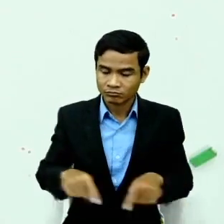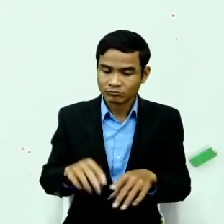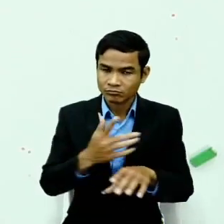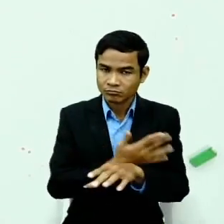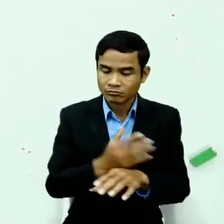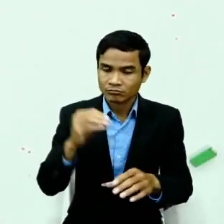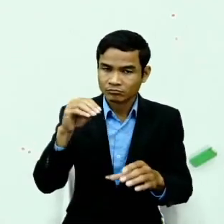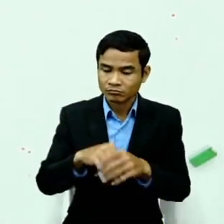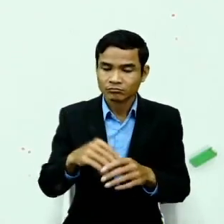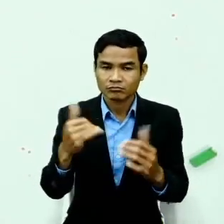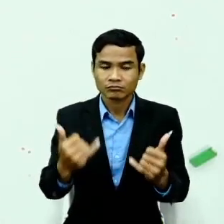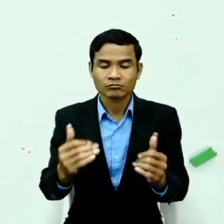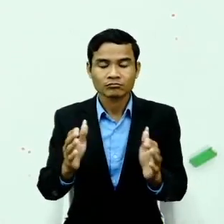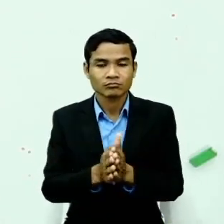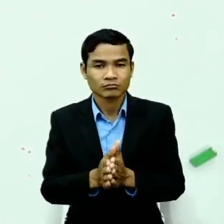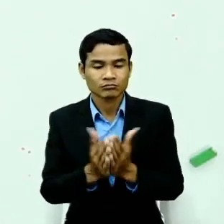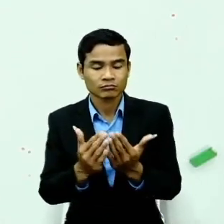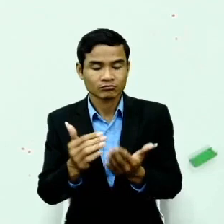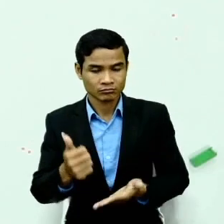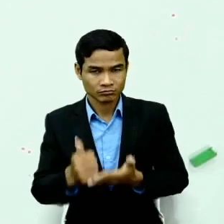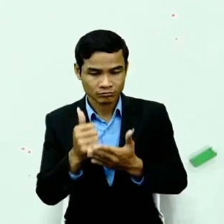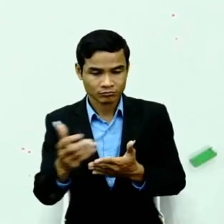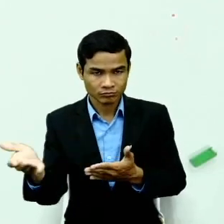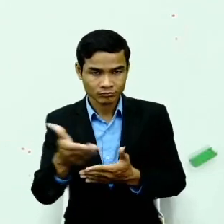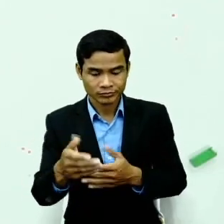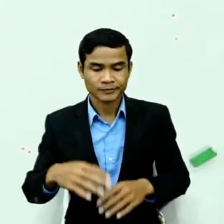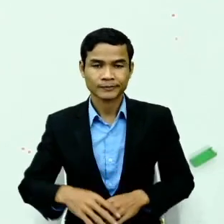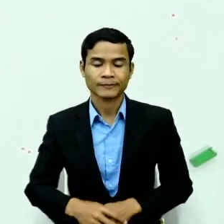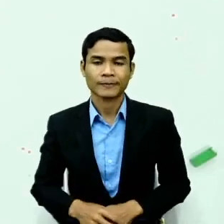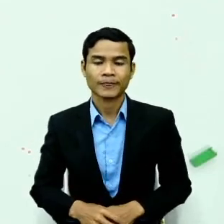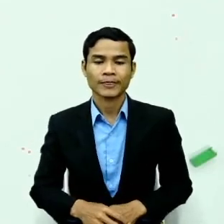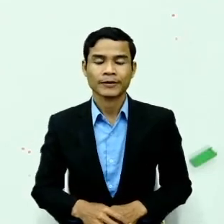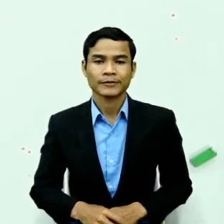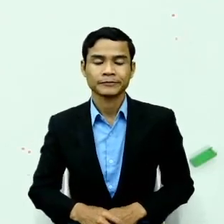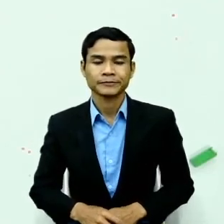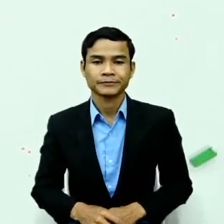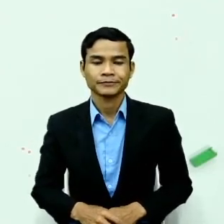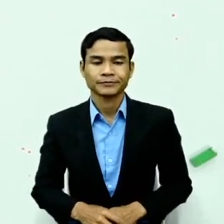cái chả con dụ xếp hơi chùm nuôi được bao giờ nó con chả